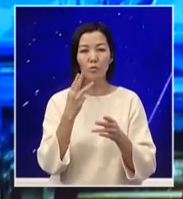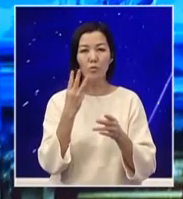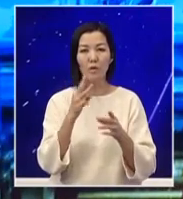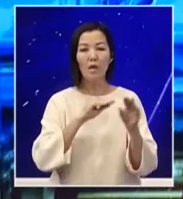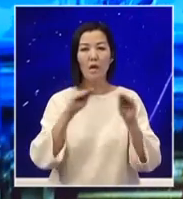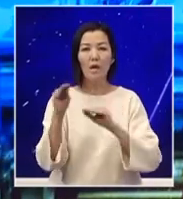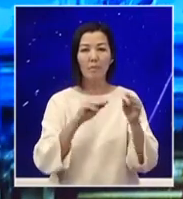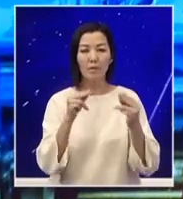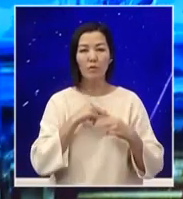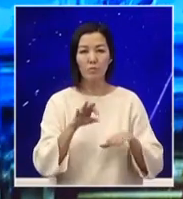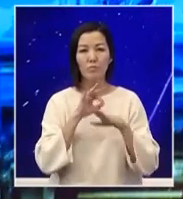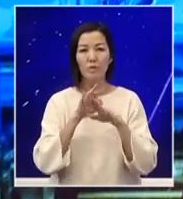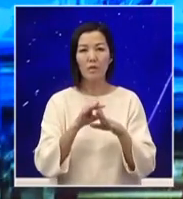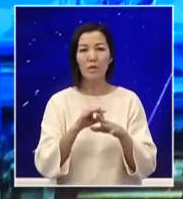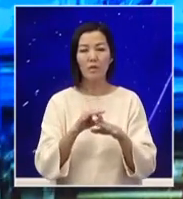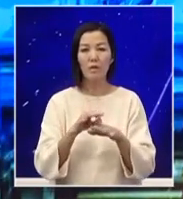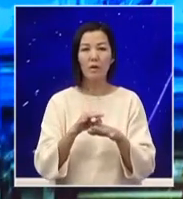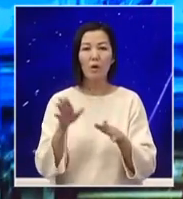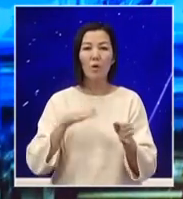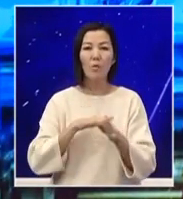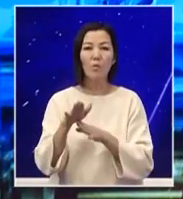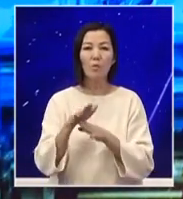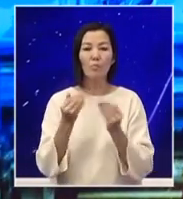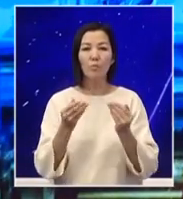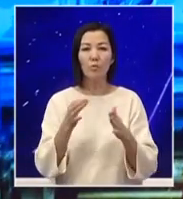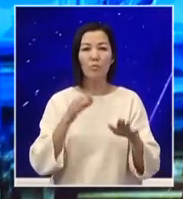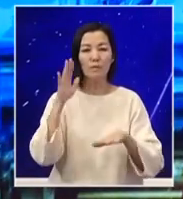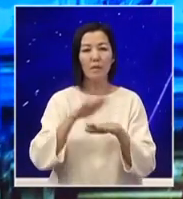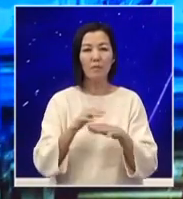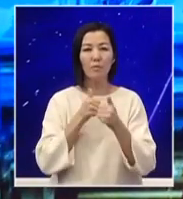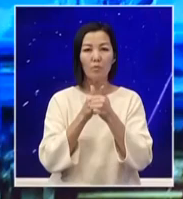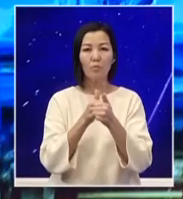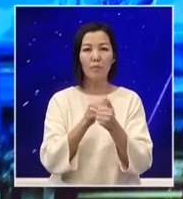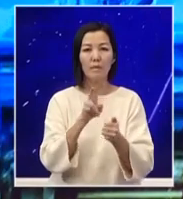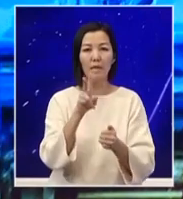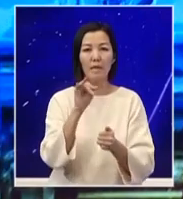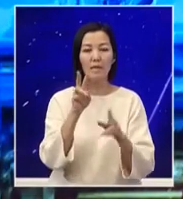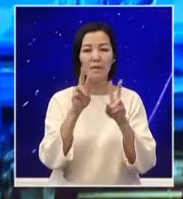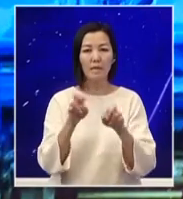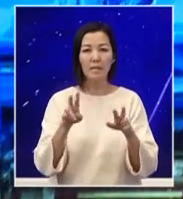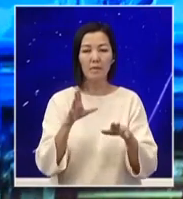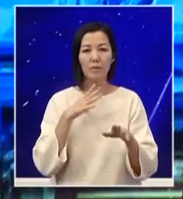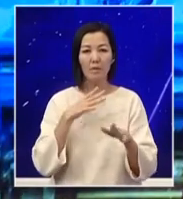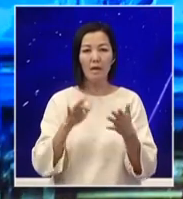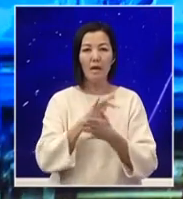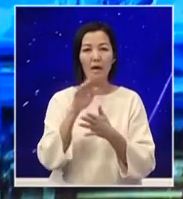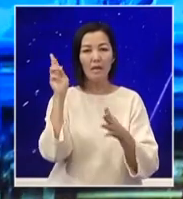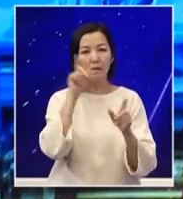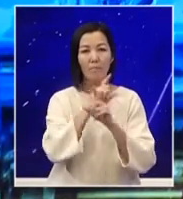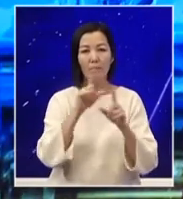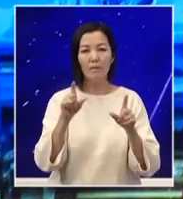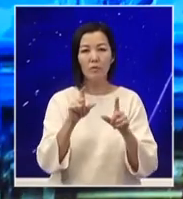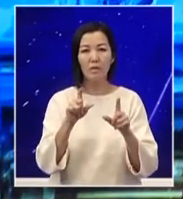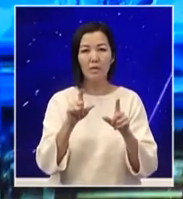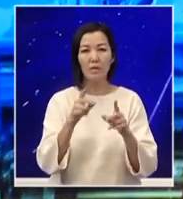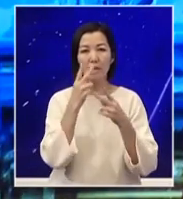абаттандыру жұмыстары жасалуда. Бұл шаруалардың орындалуы барысын бүгін облыс әкімінің орынбасары Рустам Әли тексеріп шықты. Қаладағы